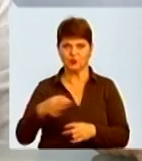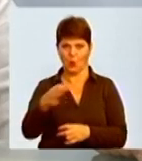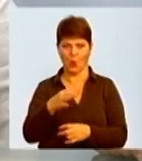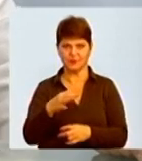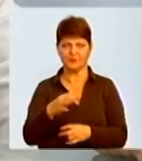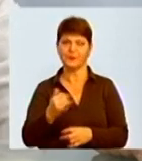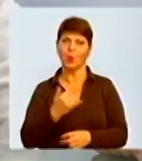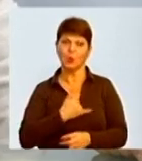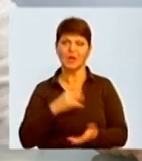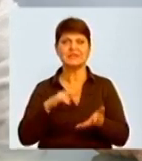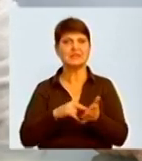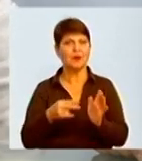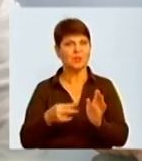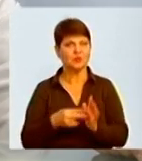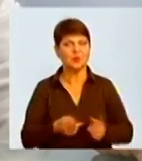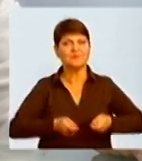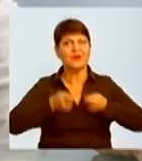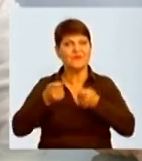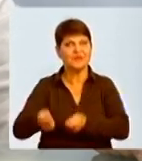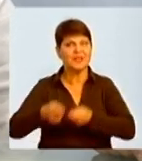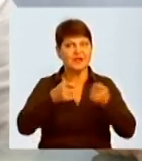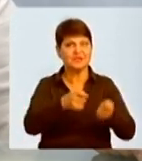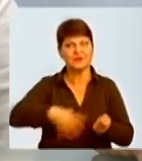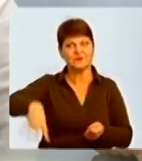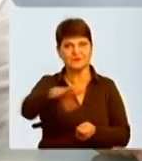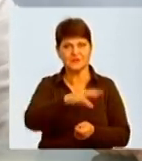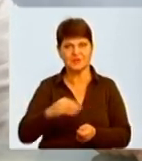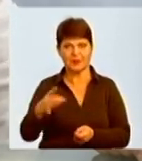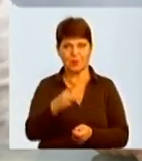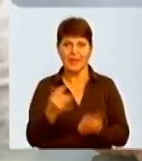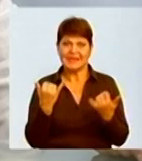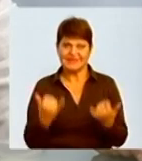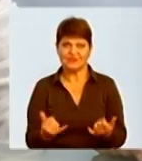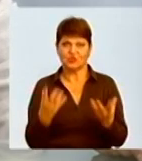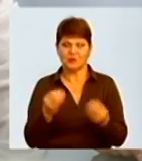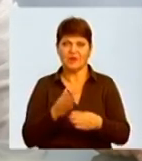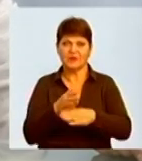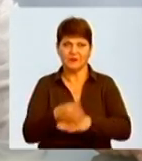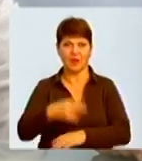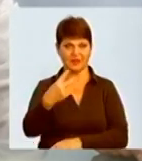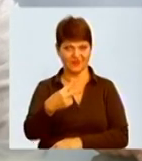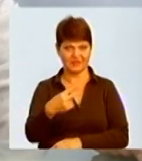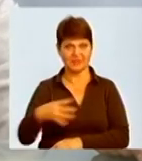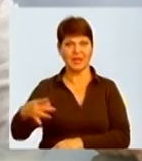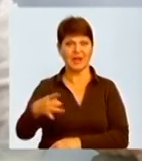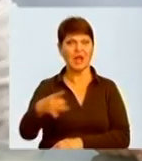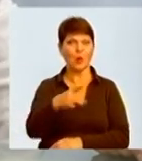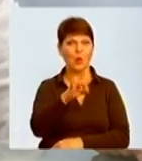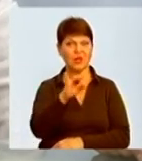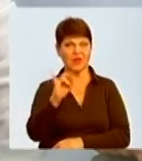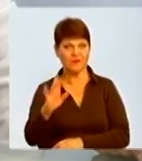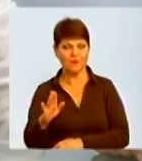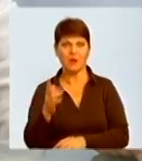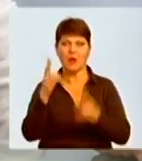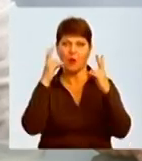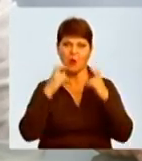заплановано виїзди в усі райони. Зараз, на сьогоднішній день, ми відвідали близько 20 районів і обстежили більше,